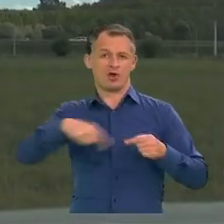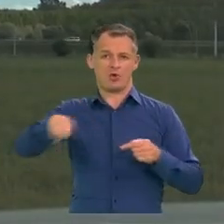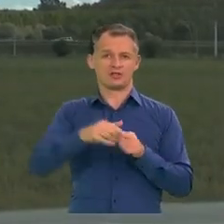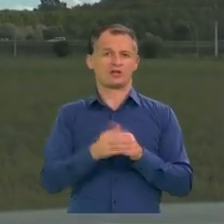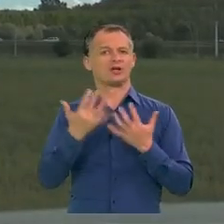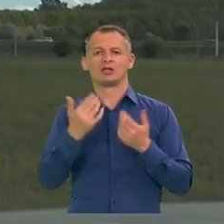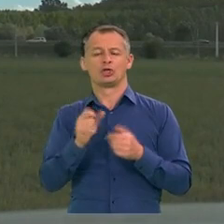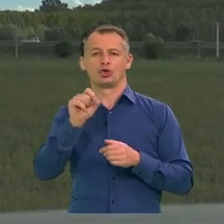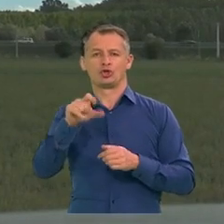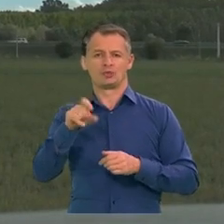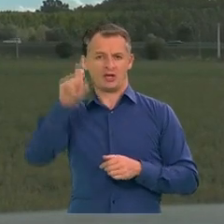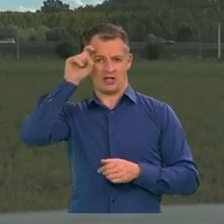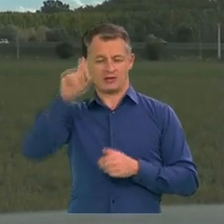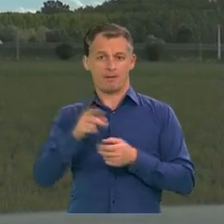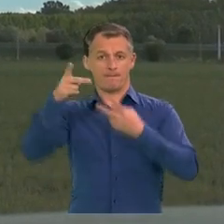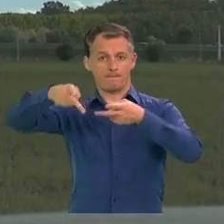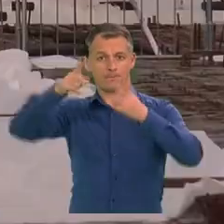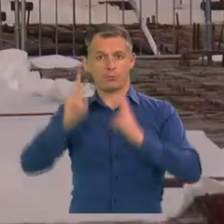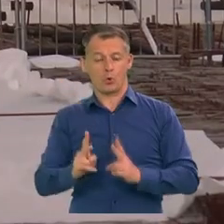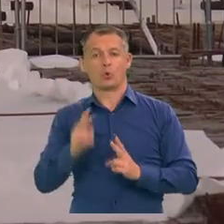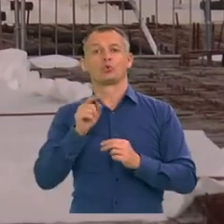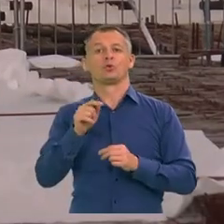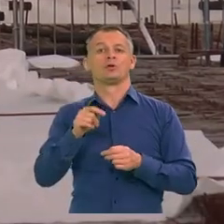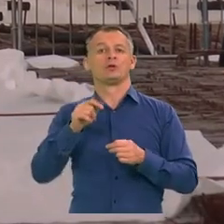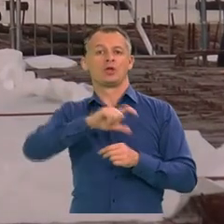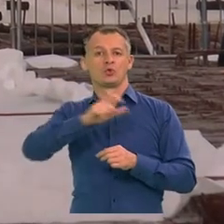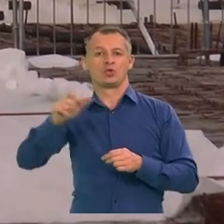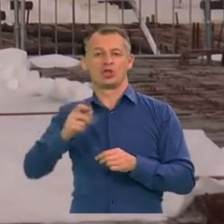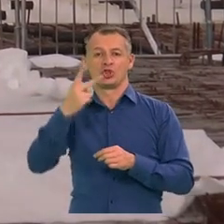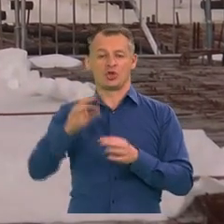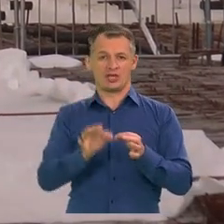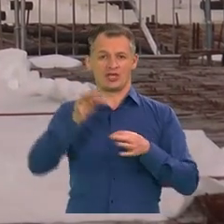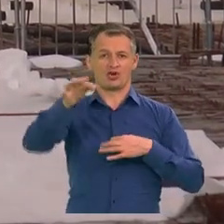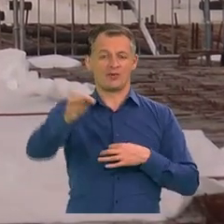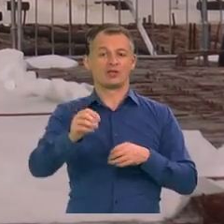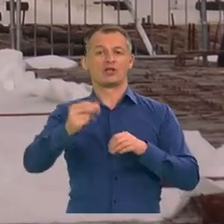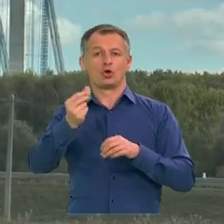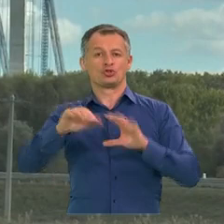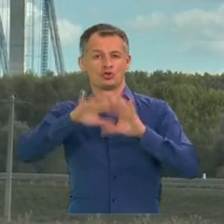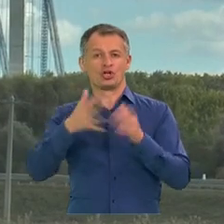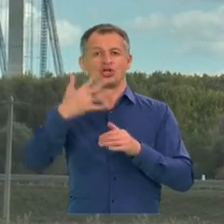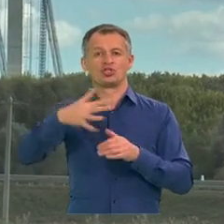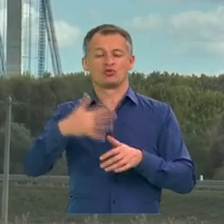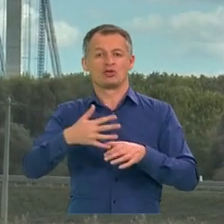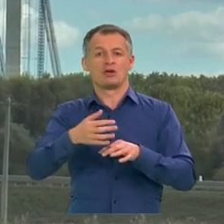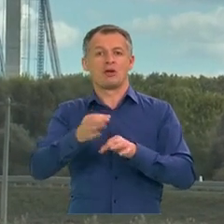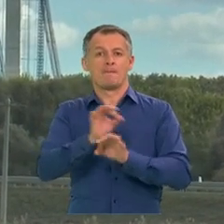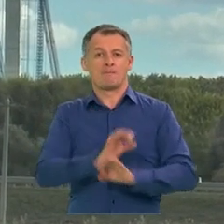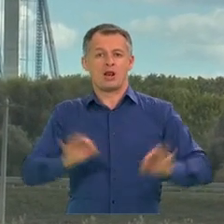că 12. Podul suspendat de peste Dunăre va avea 2 km, iar costul se ridică la aproximativ 500 de milioane de